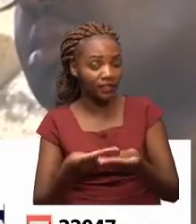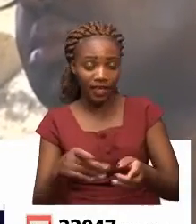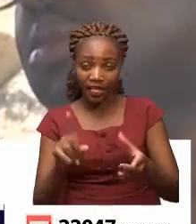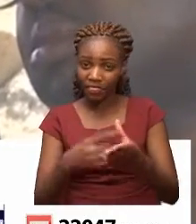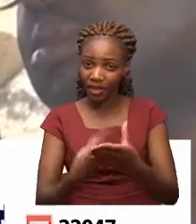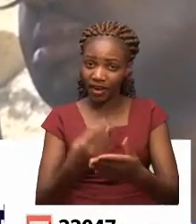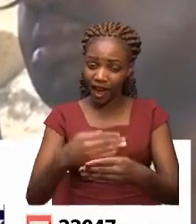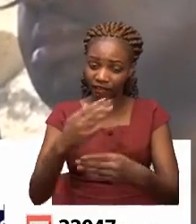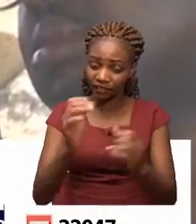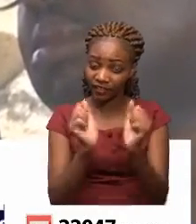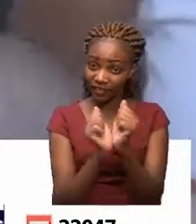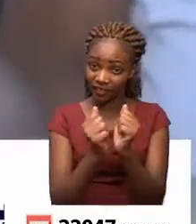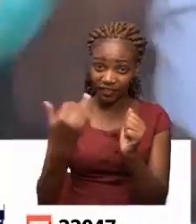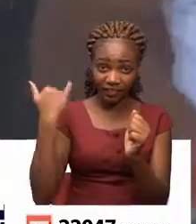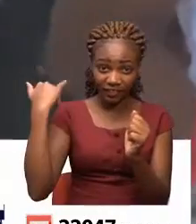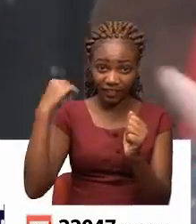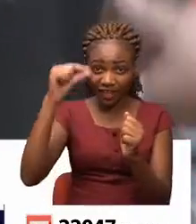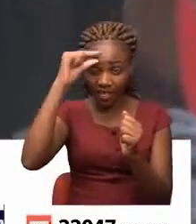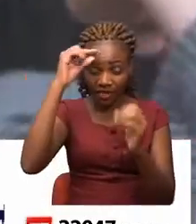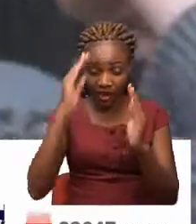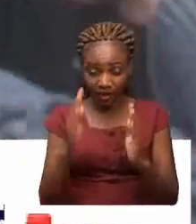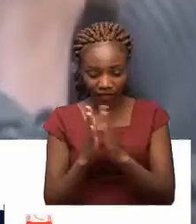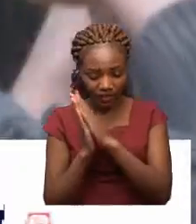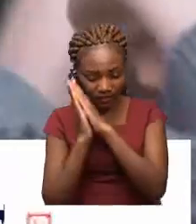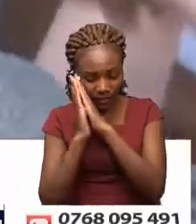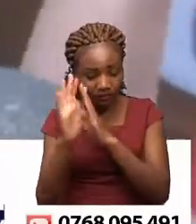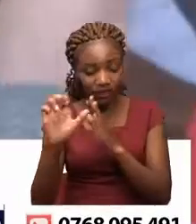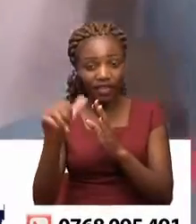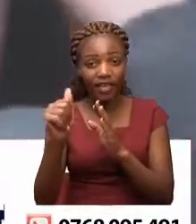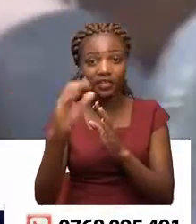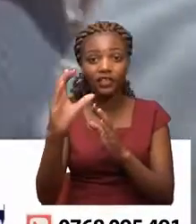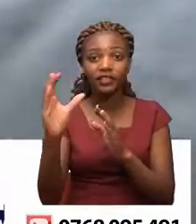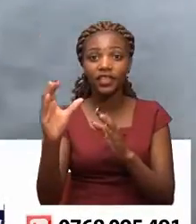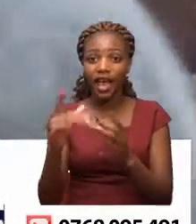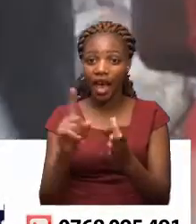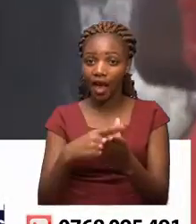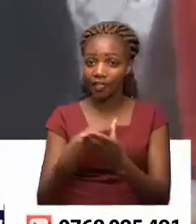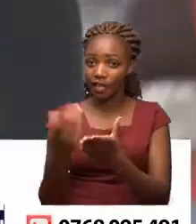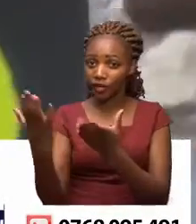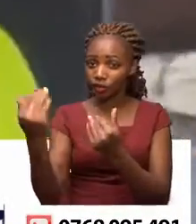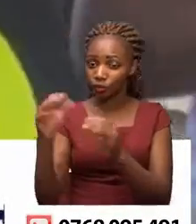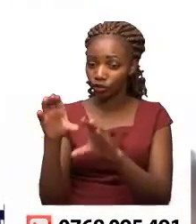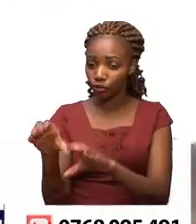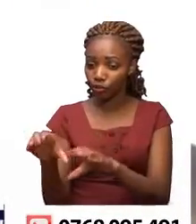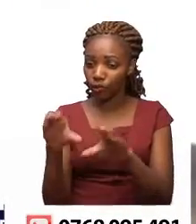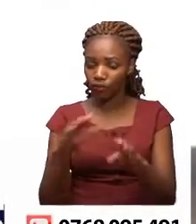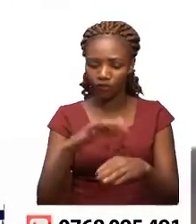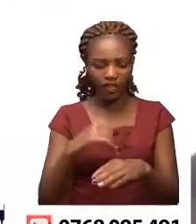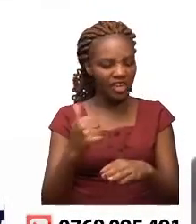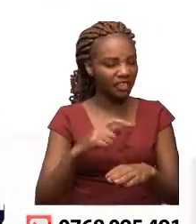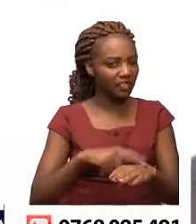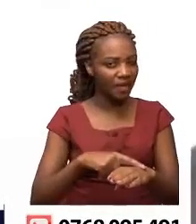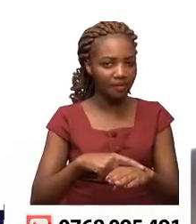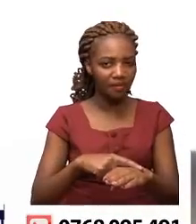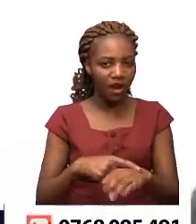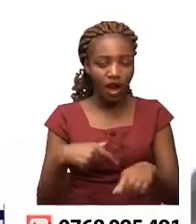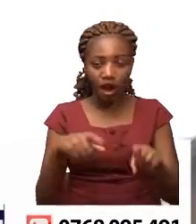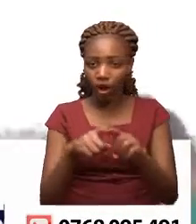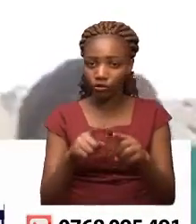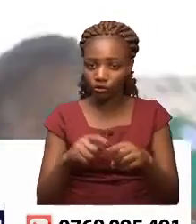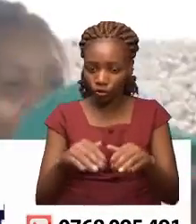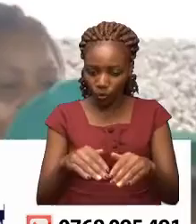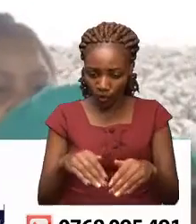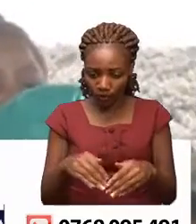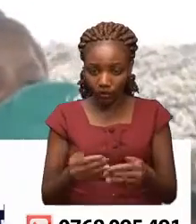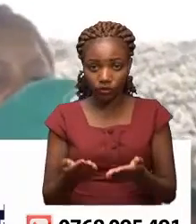katwa jana gav alilala katika makao ya ec na anari kish wakati wote huku aki